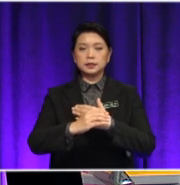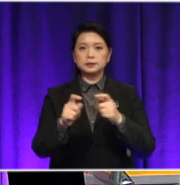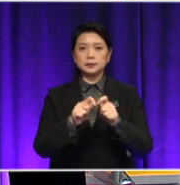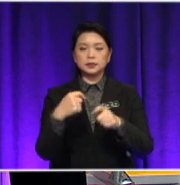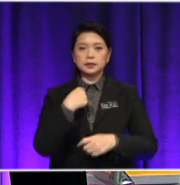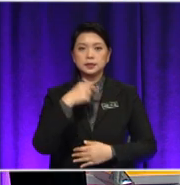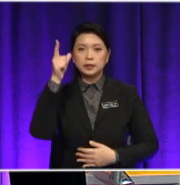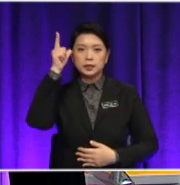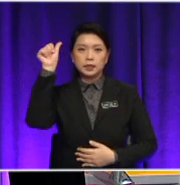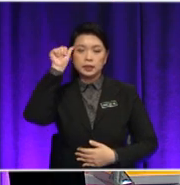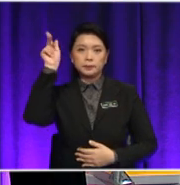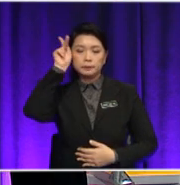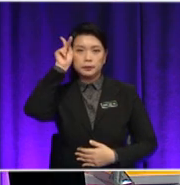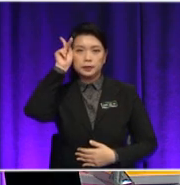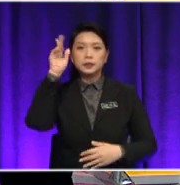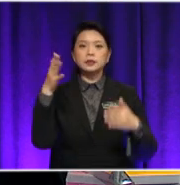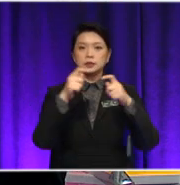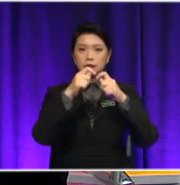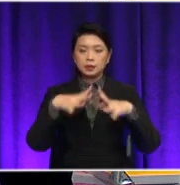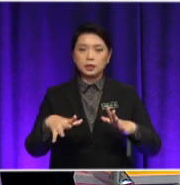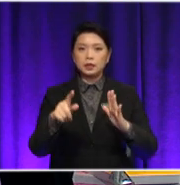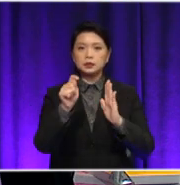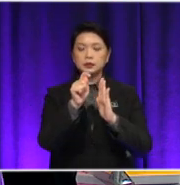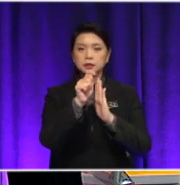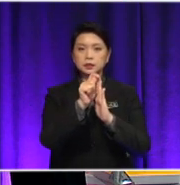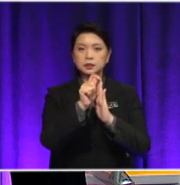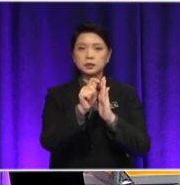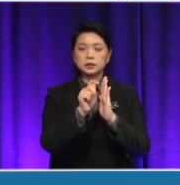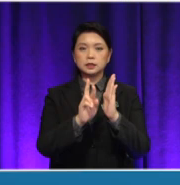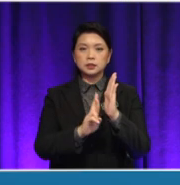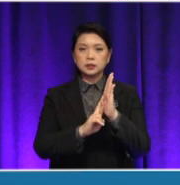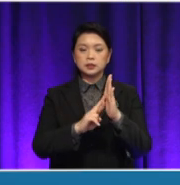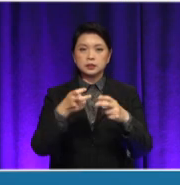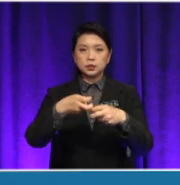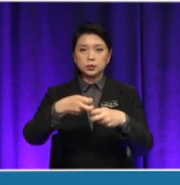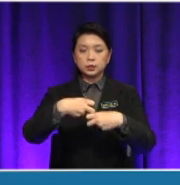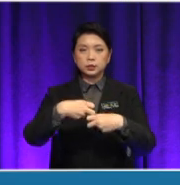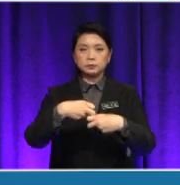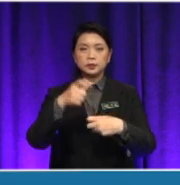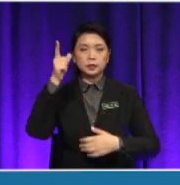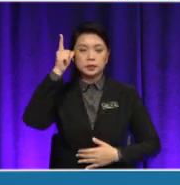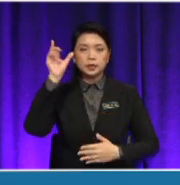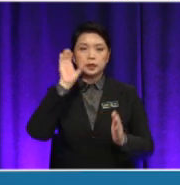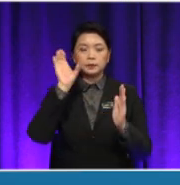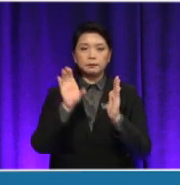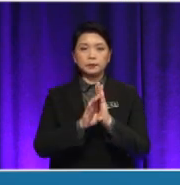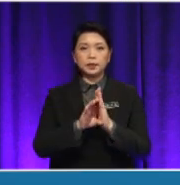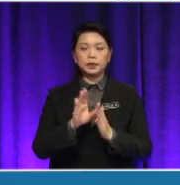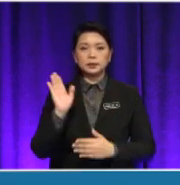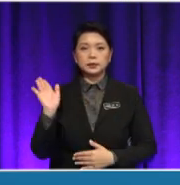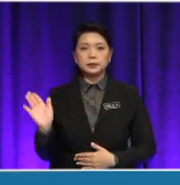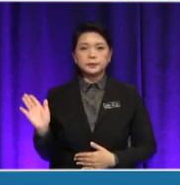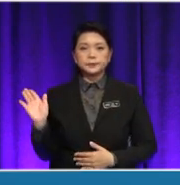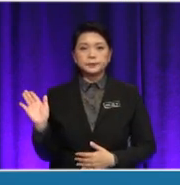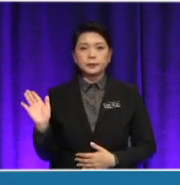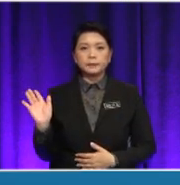kaki Akmal terselio. Betul. Boleh tengok gambar kaki terselio tu macam mana dia punya? Terselio dia